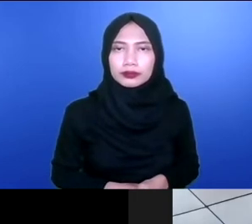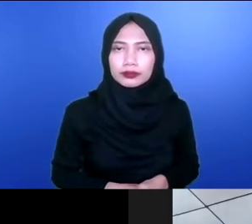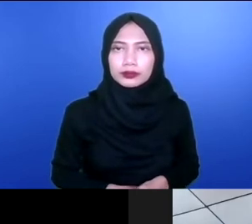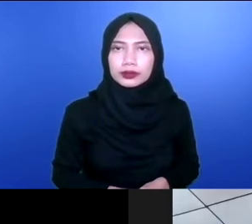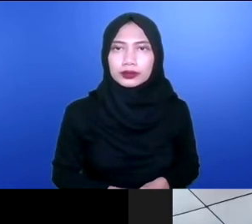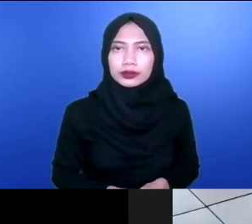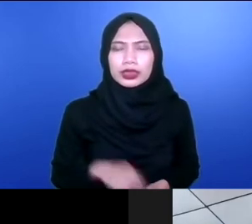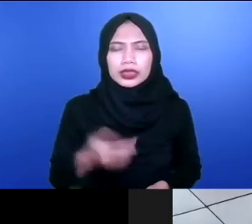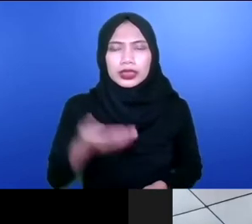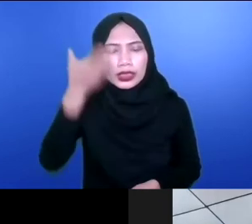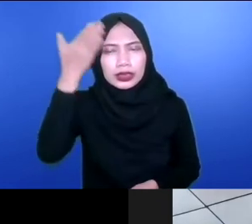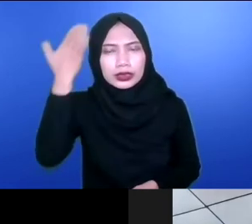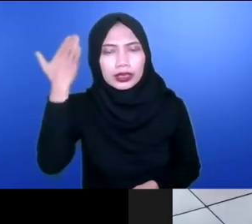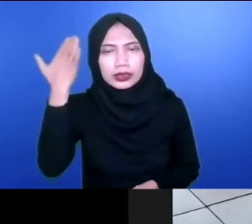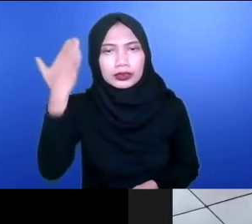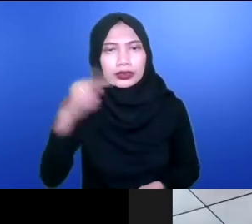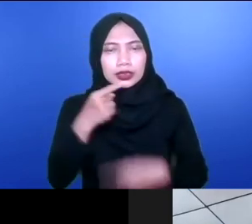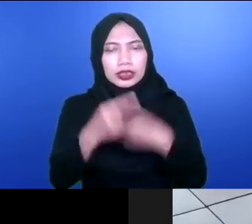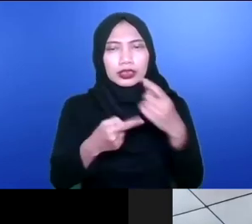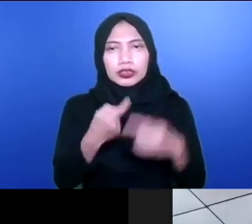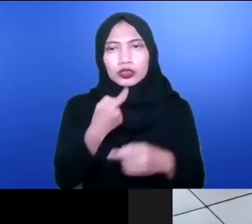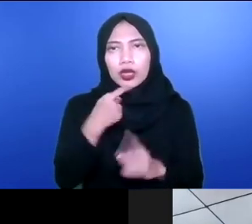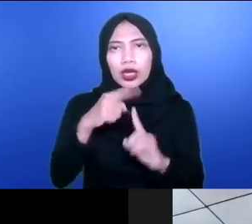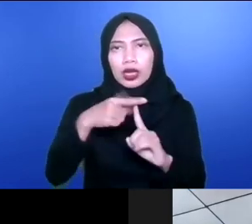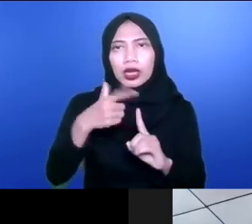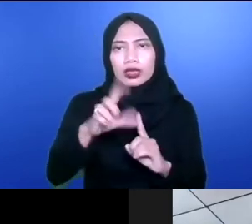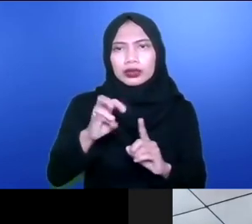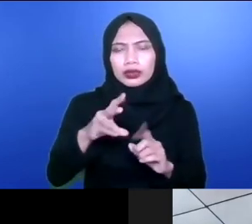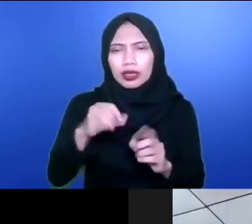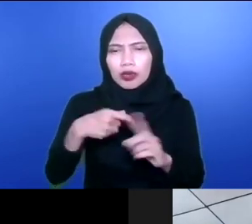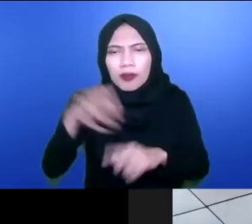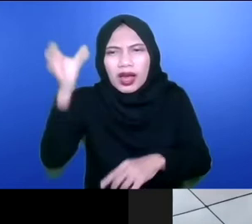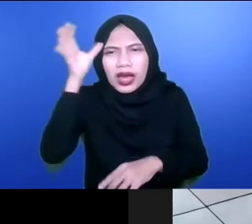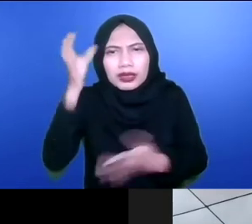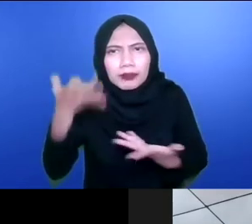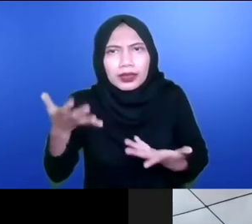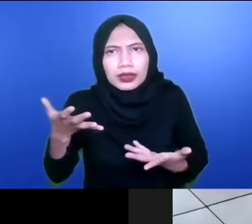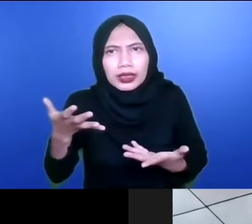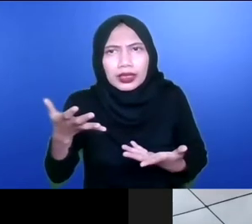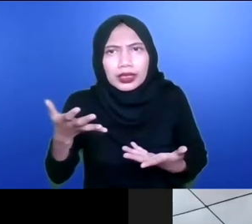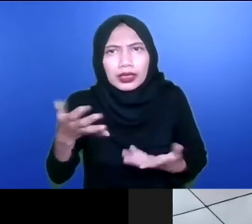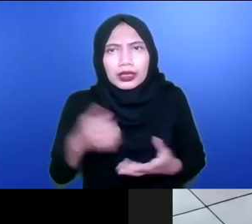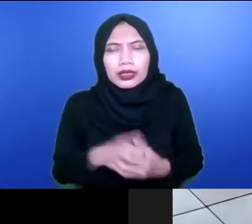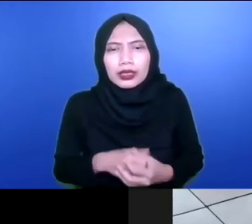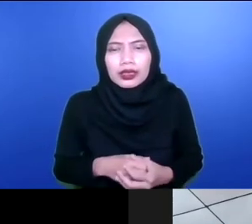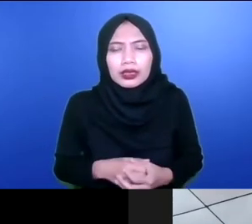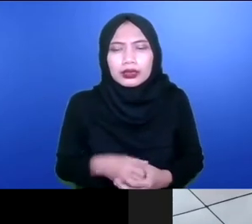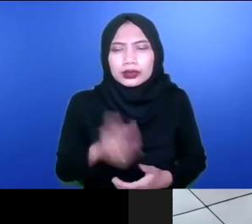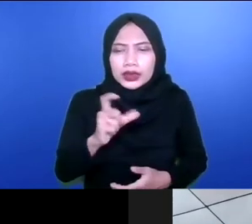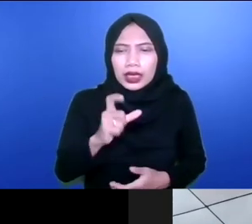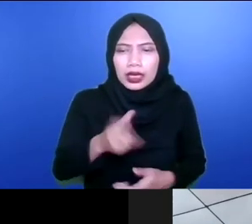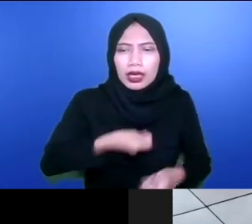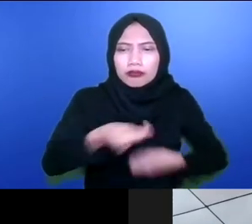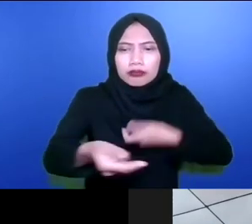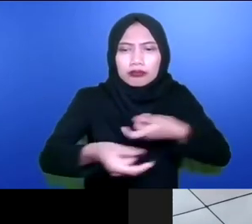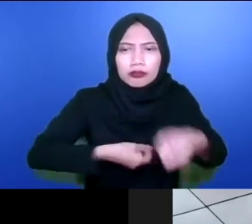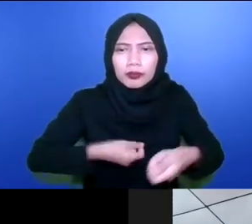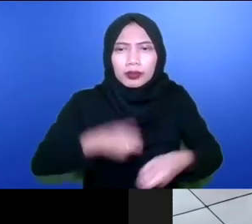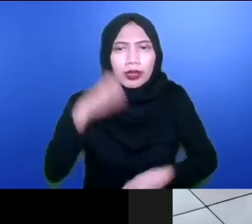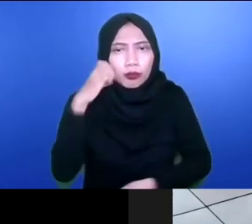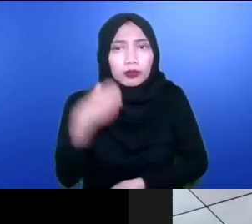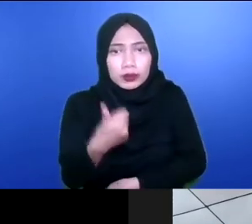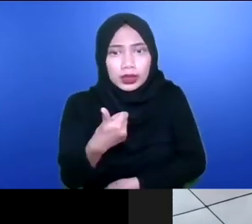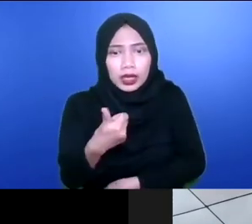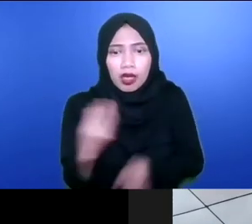tahun 2012 dan Bang Endah tahun 2012, itu orang nggak paham bahwa pakai HP itu bisa bertransaksi. Nggak ada buktinya yang terlihat.